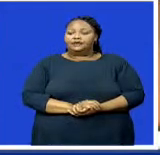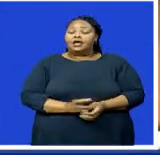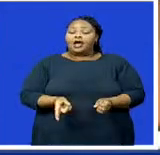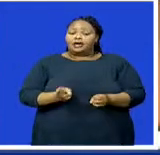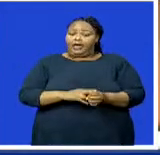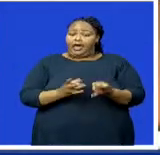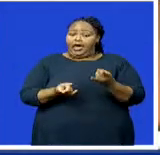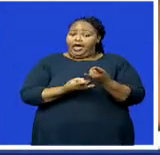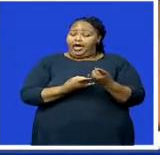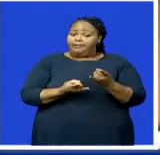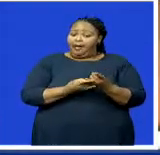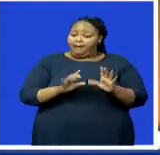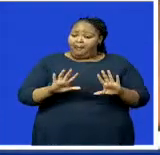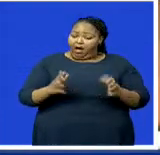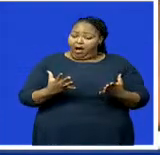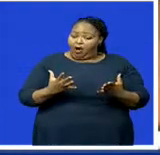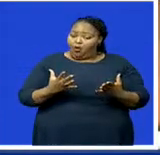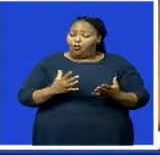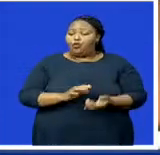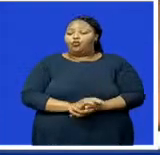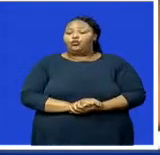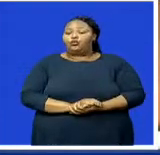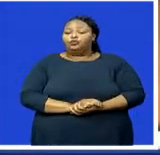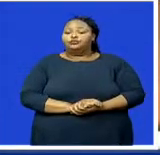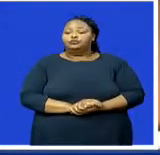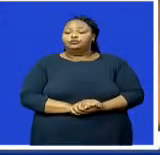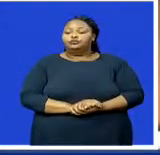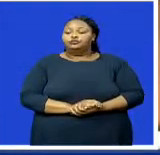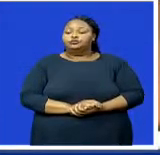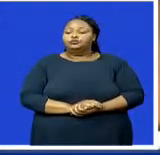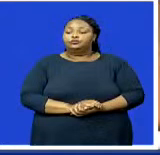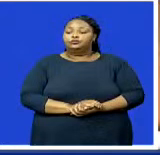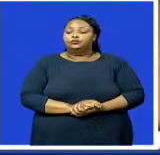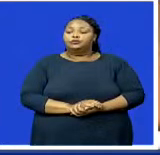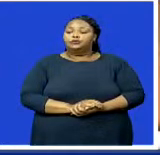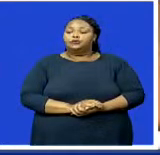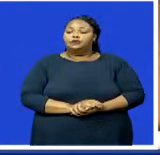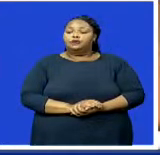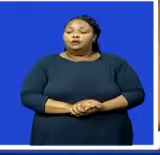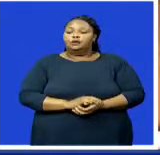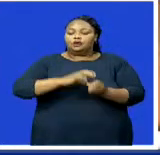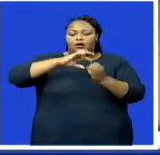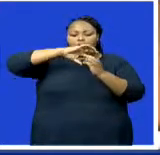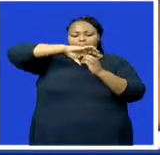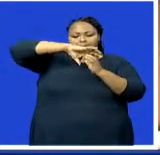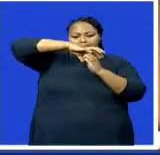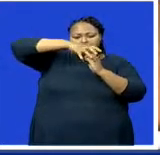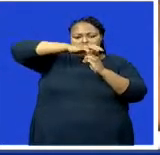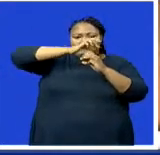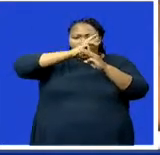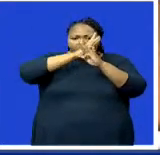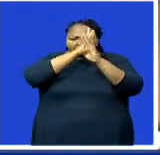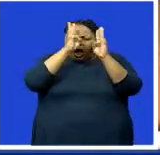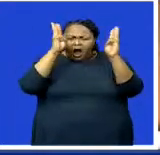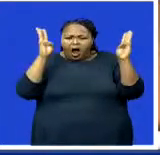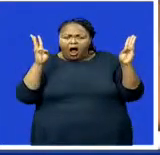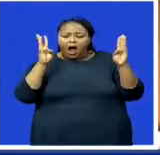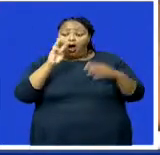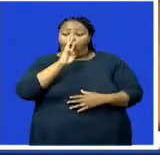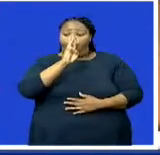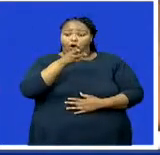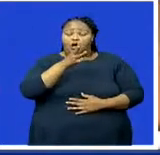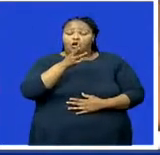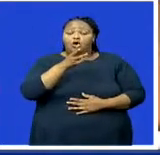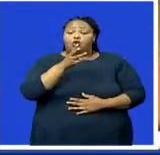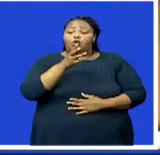students kuthi kuvuleka nale micondo ukuthi phela nase Russia kuyafundwa lekusho ukuthi ema students